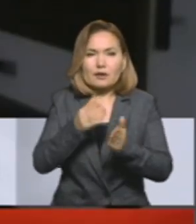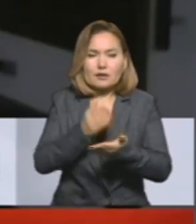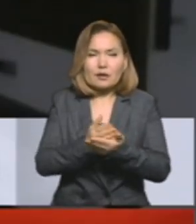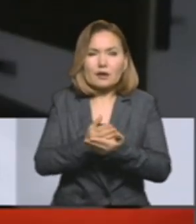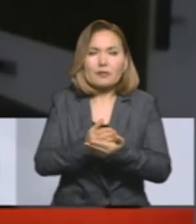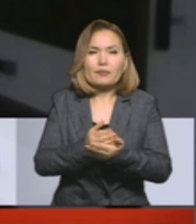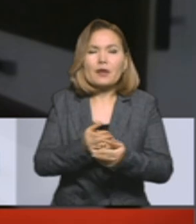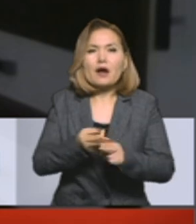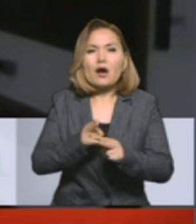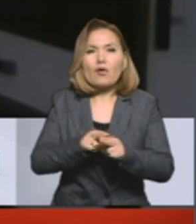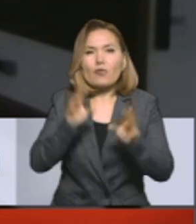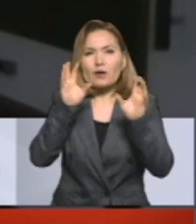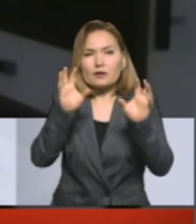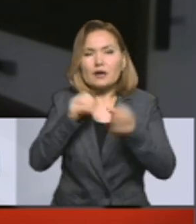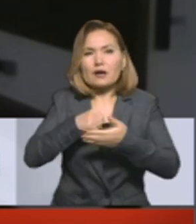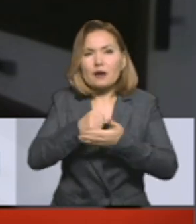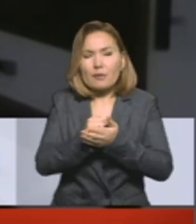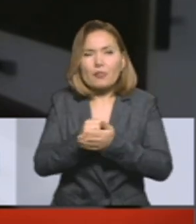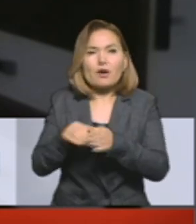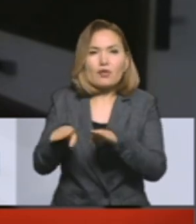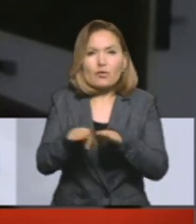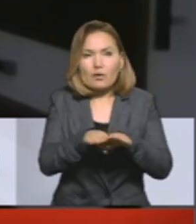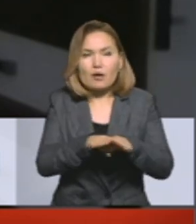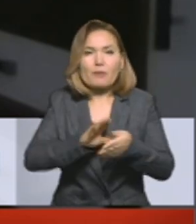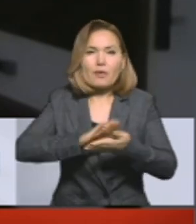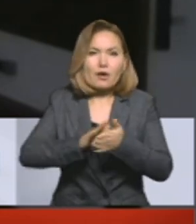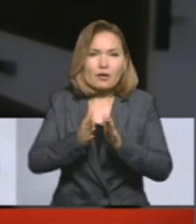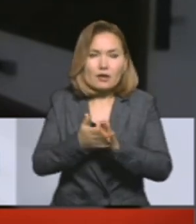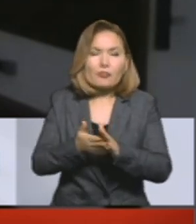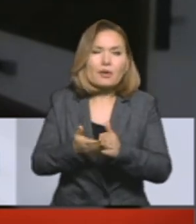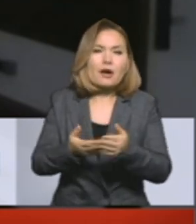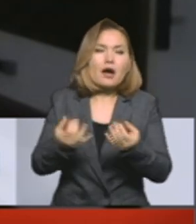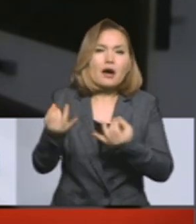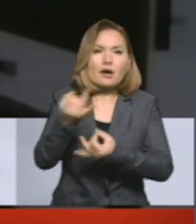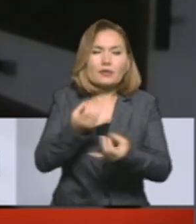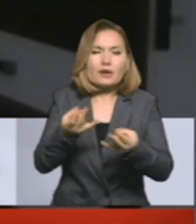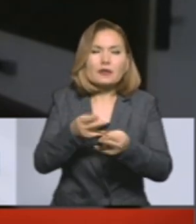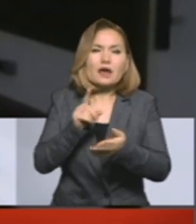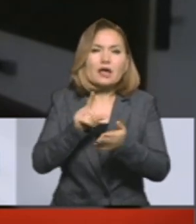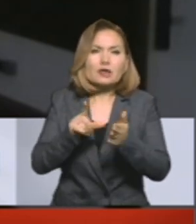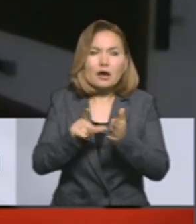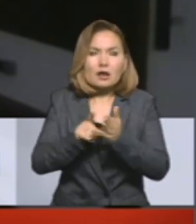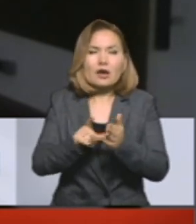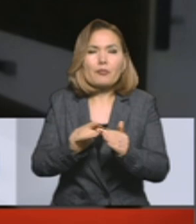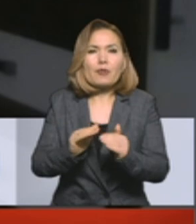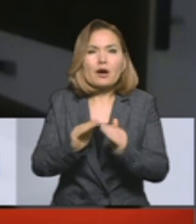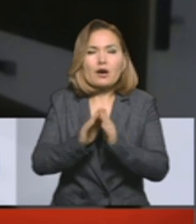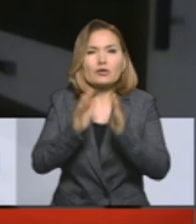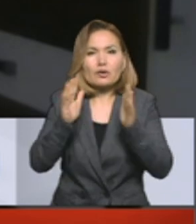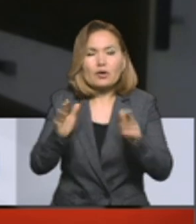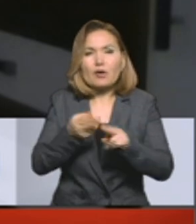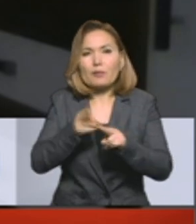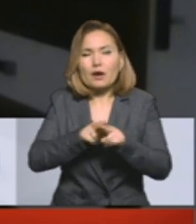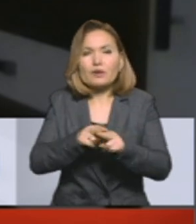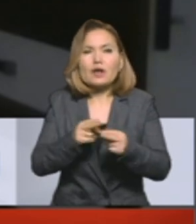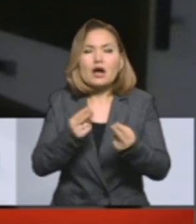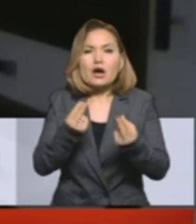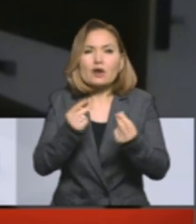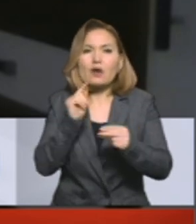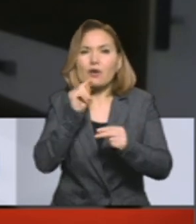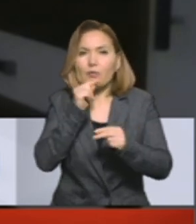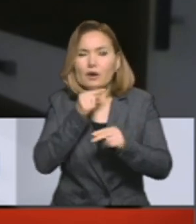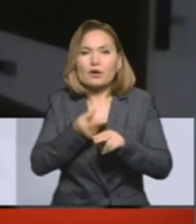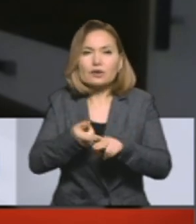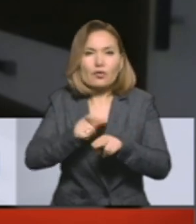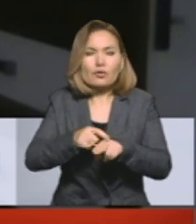Заң шығарушылар сайлаушылар үшін бір мәмілеге келуі тиіс. Өзгеріс жасамасақ, салықты көтеру, шығындарды азайту секілді қатаң болса да, нақты шараларды